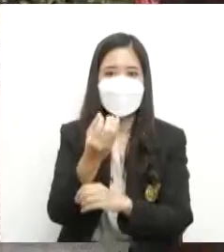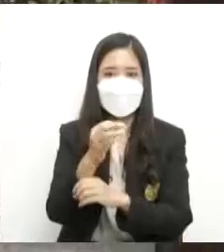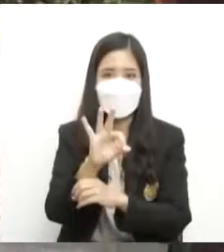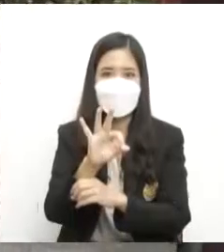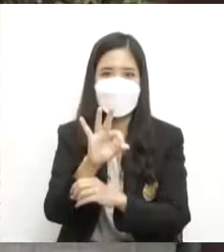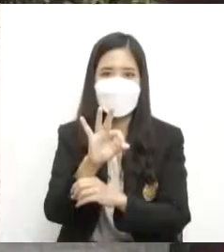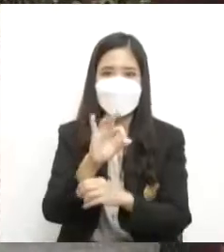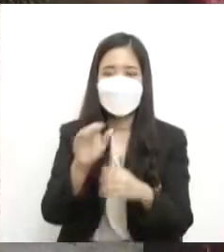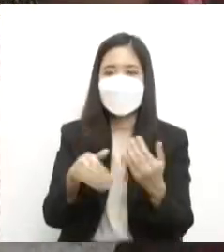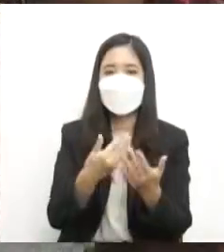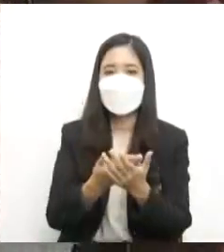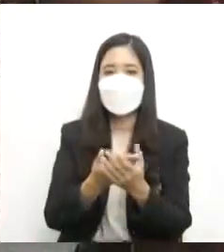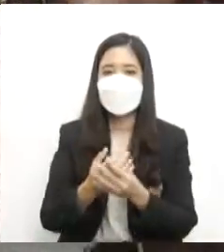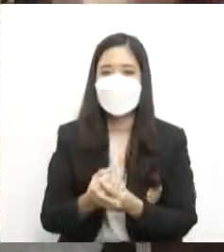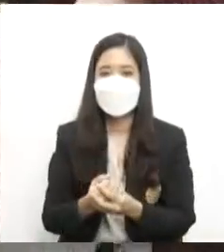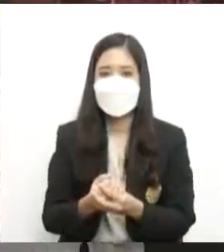ควิด-19